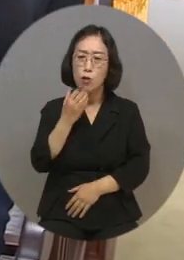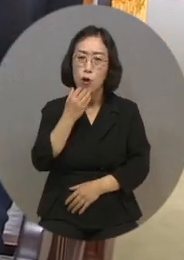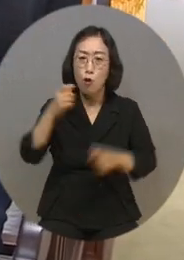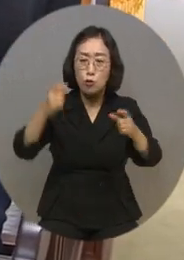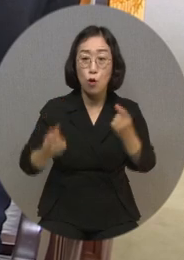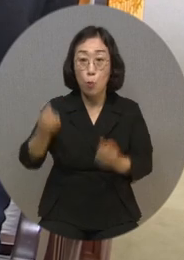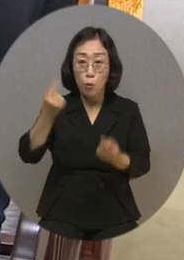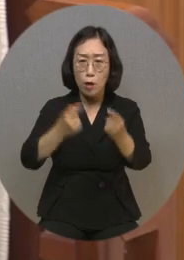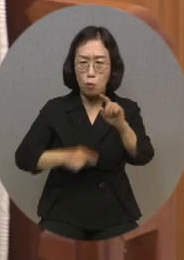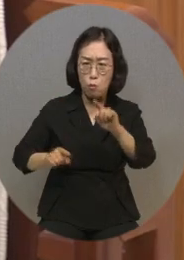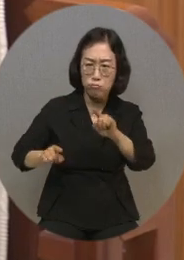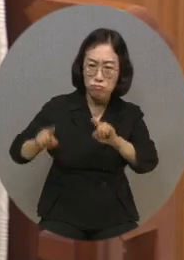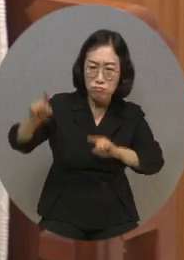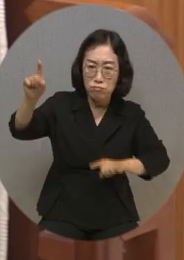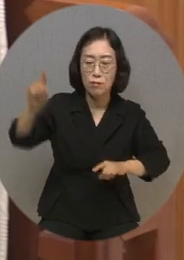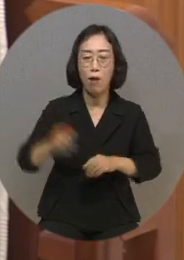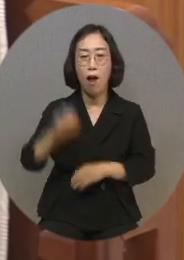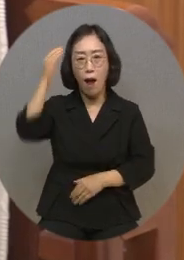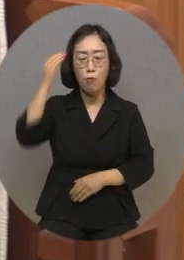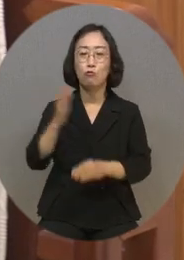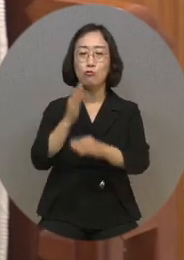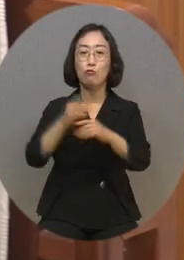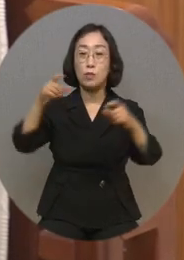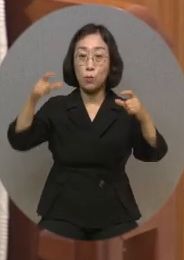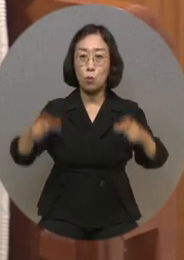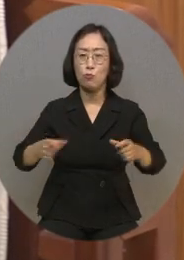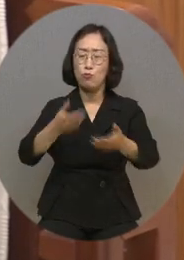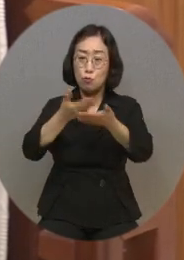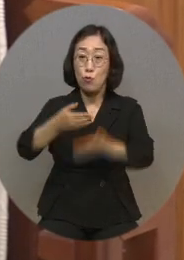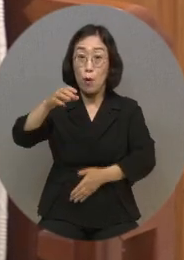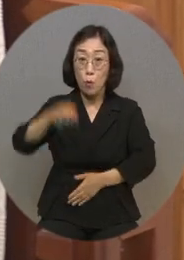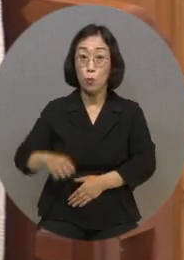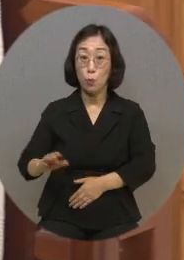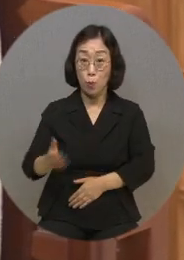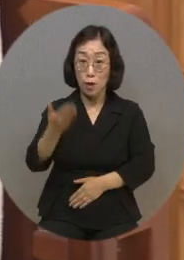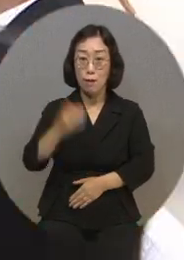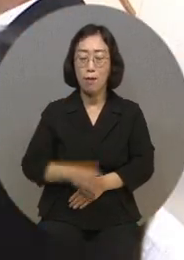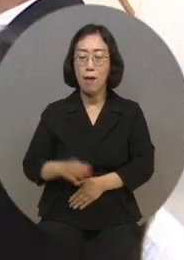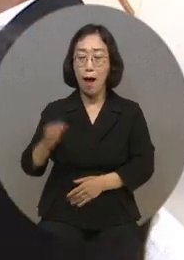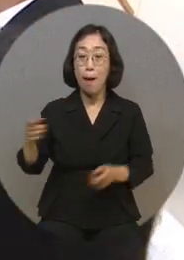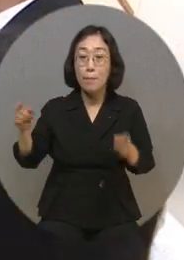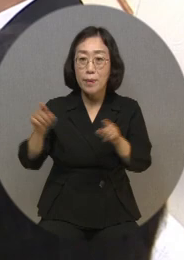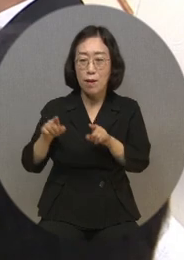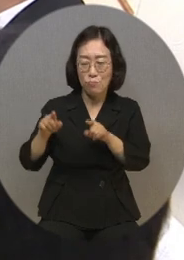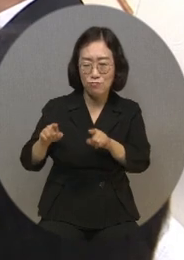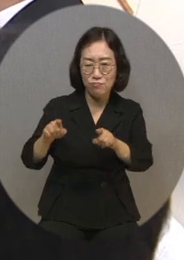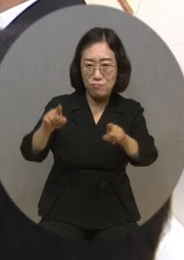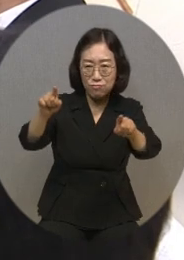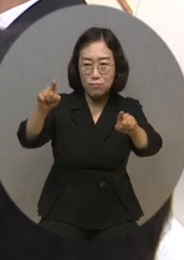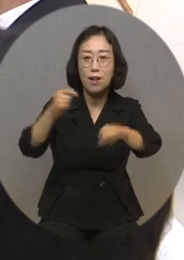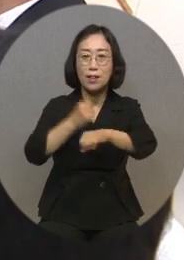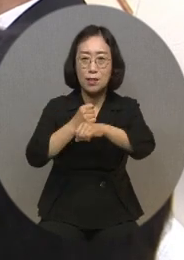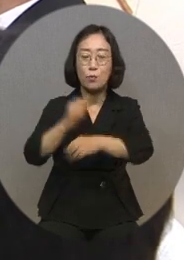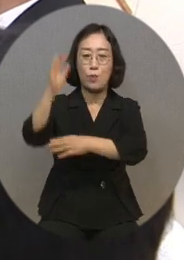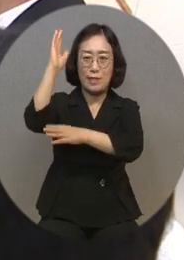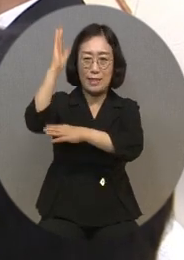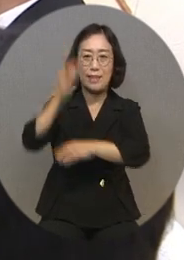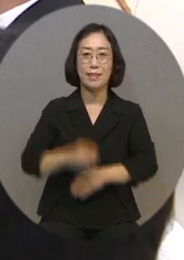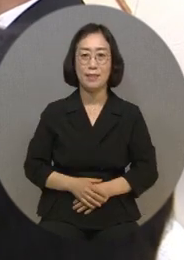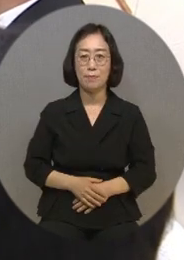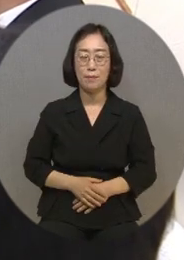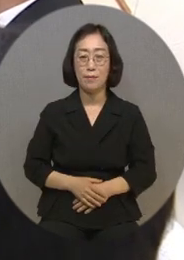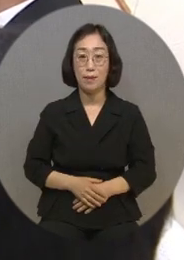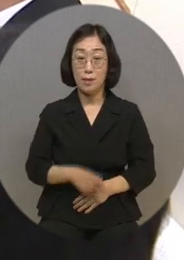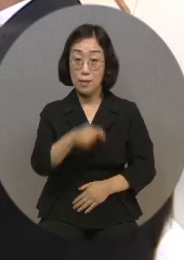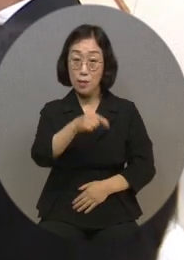뛰어넘어 대한민국의 중심이 될 수 있도록 미래를 향해 함께 나아갈 것을 강조했습니다.